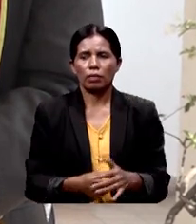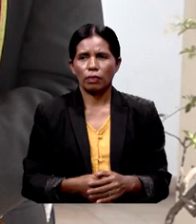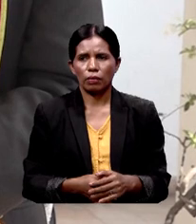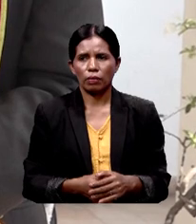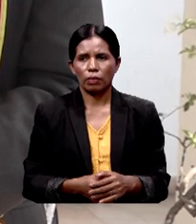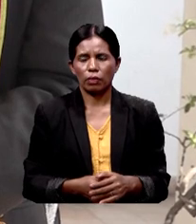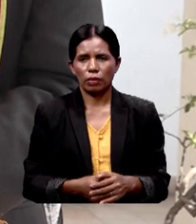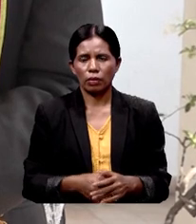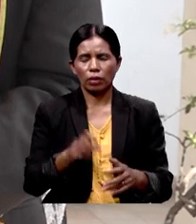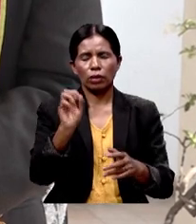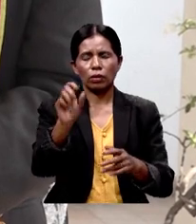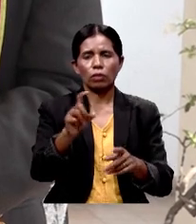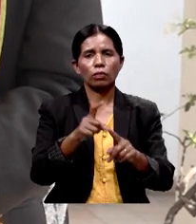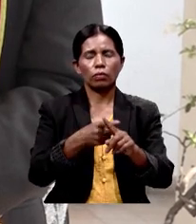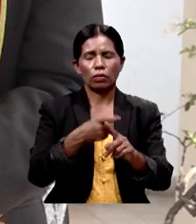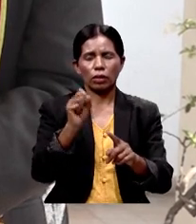inform